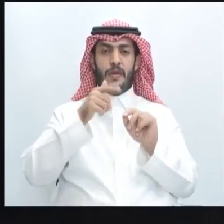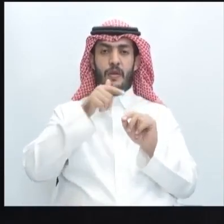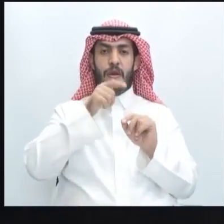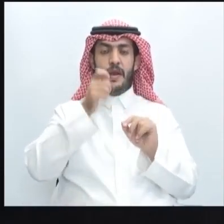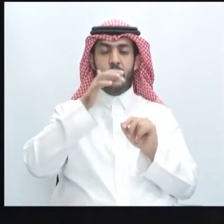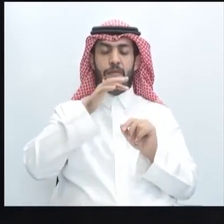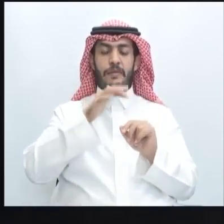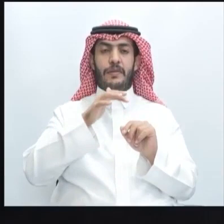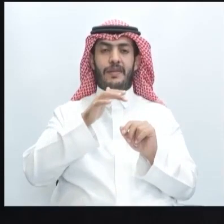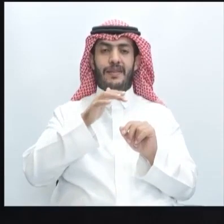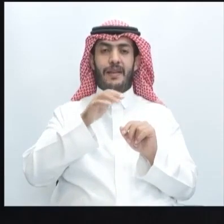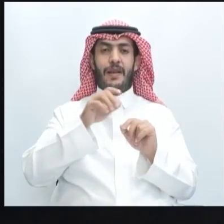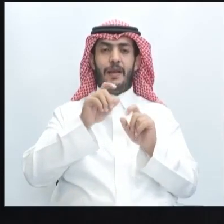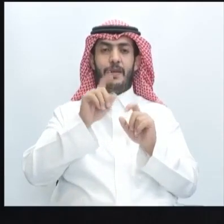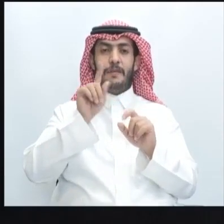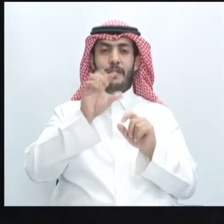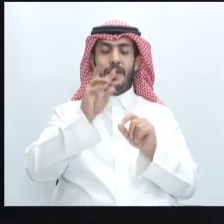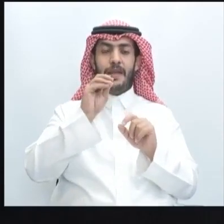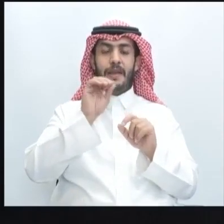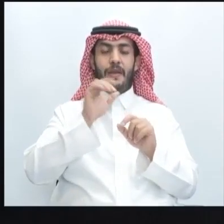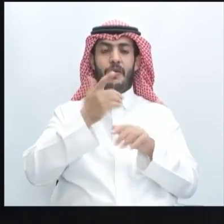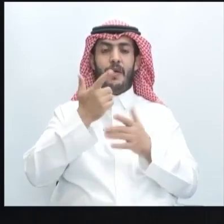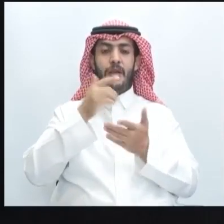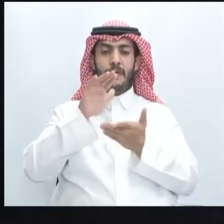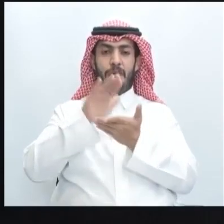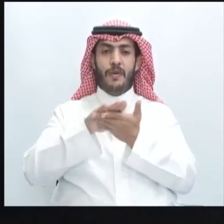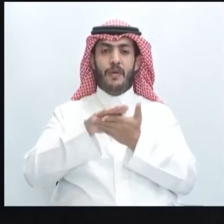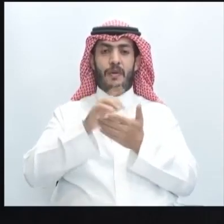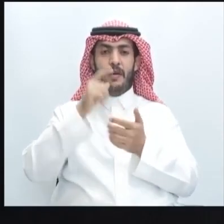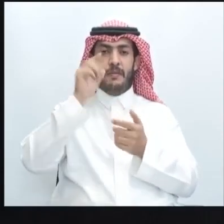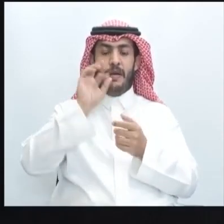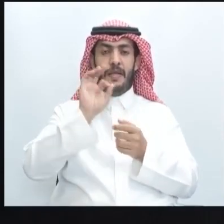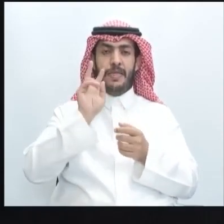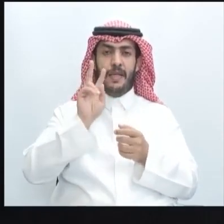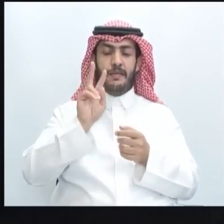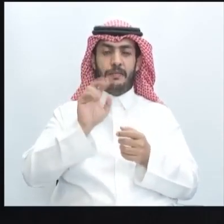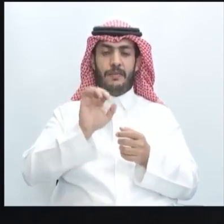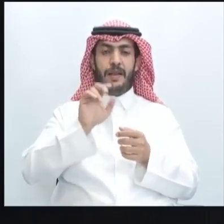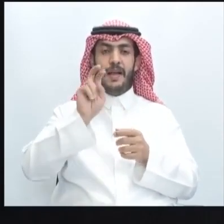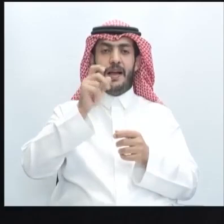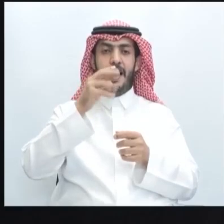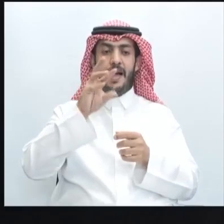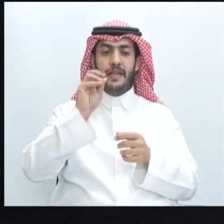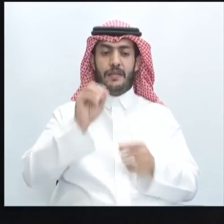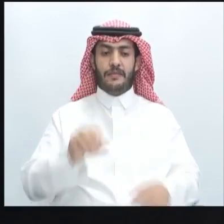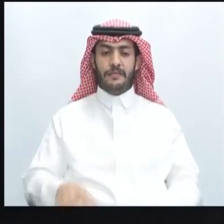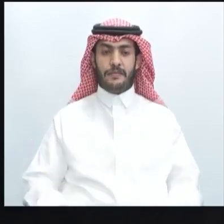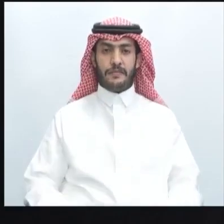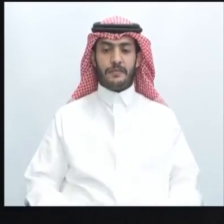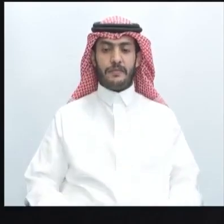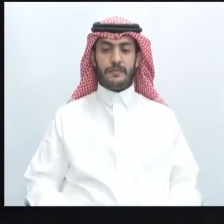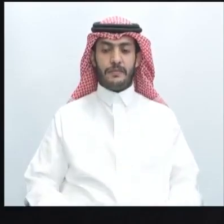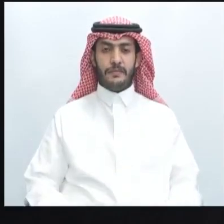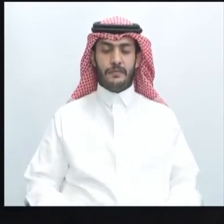صلى الله عليه وسلم البينه المدعي واليمين على من انكر هذه قاعده البينه المدعي واليمين